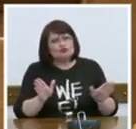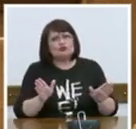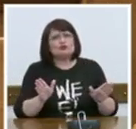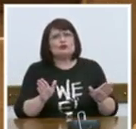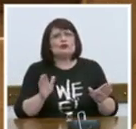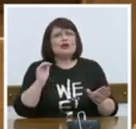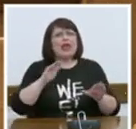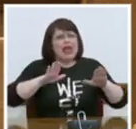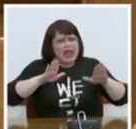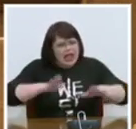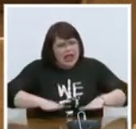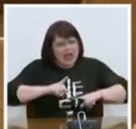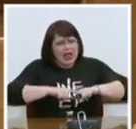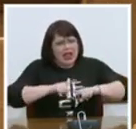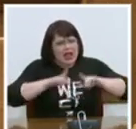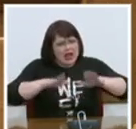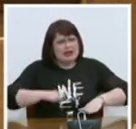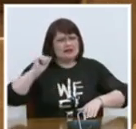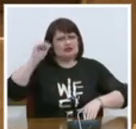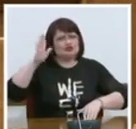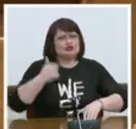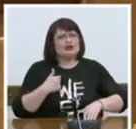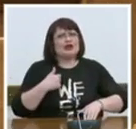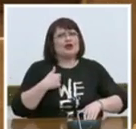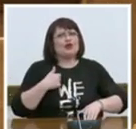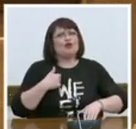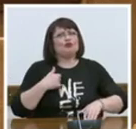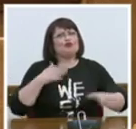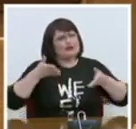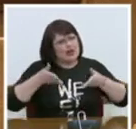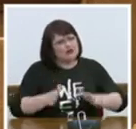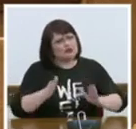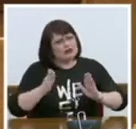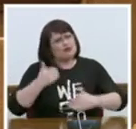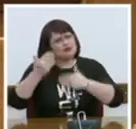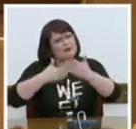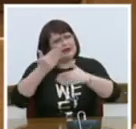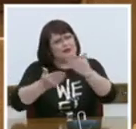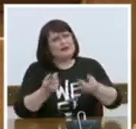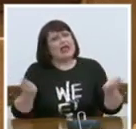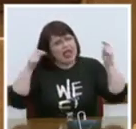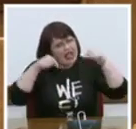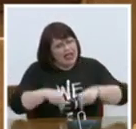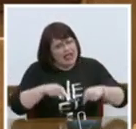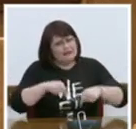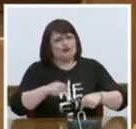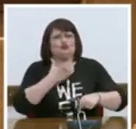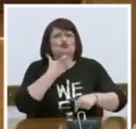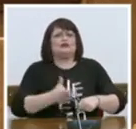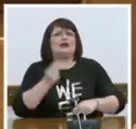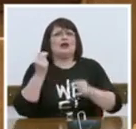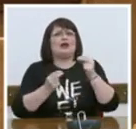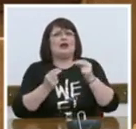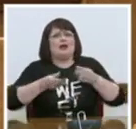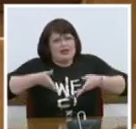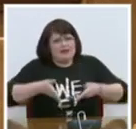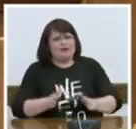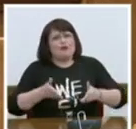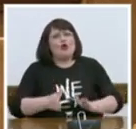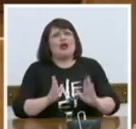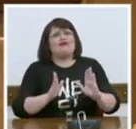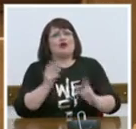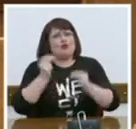μας, ακόμη και δεύτερης και τρίτης γενιάς, για την επίλυση του σοβαρότατου δημογραφικού μας